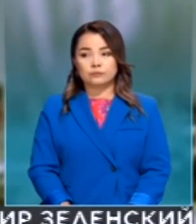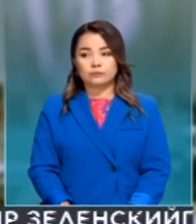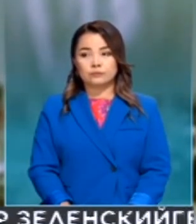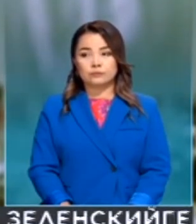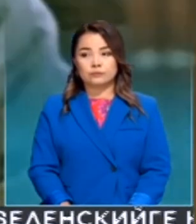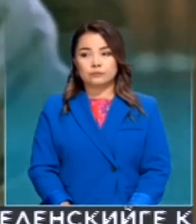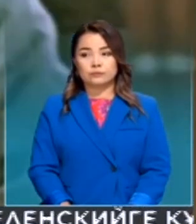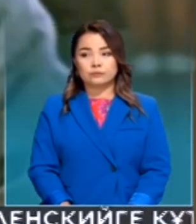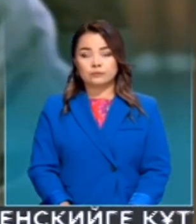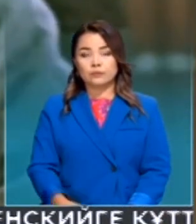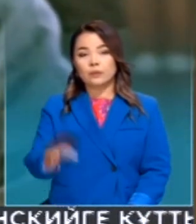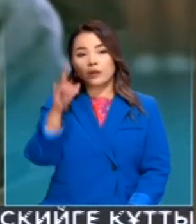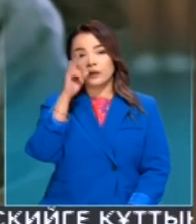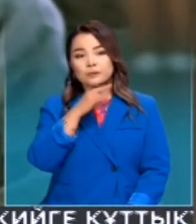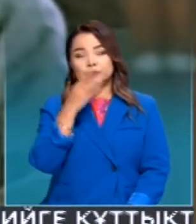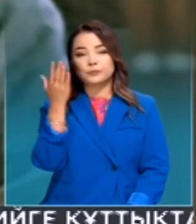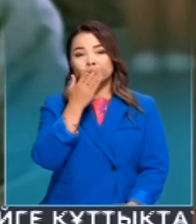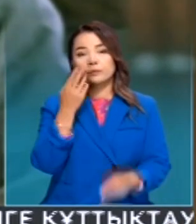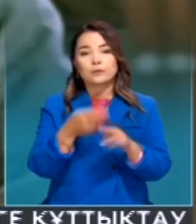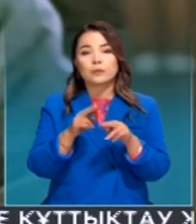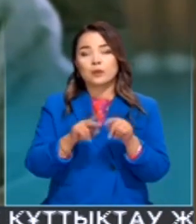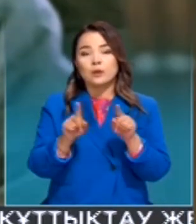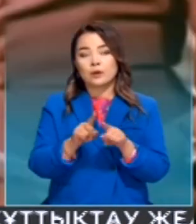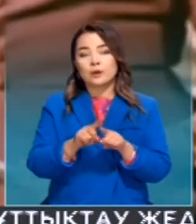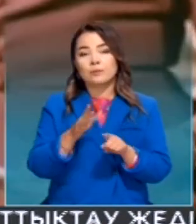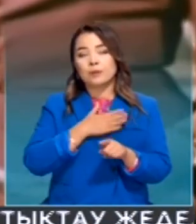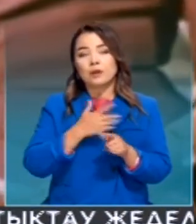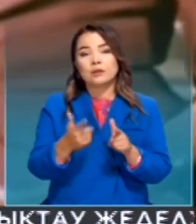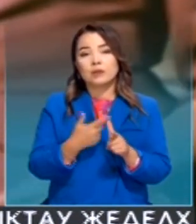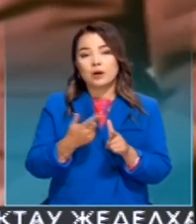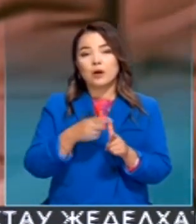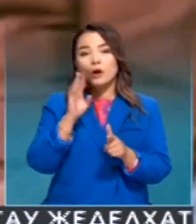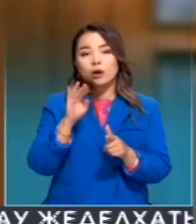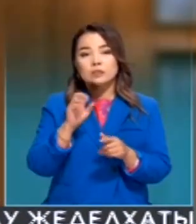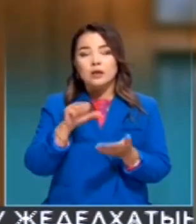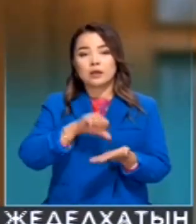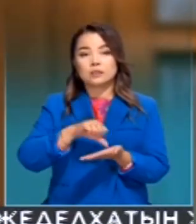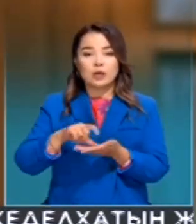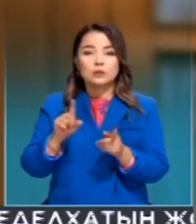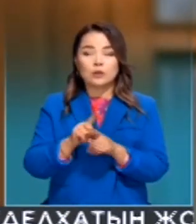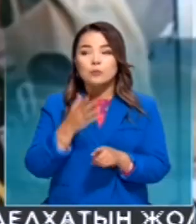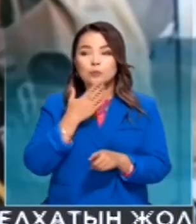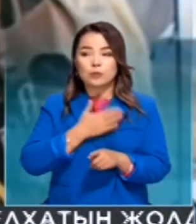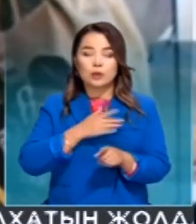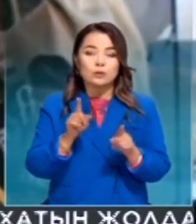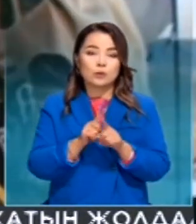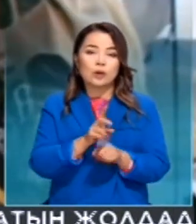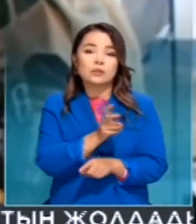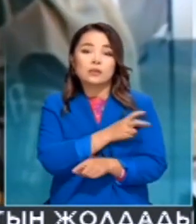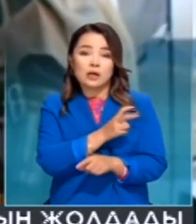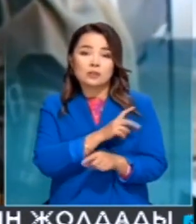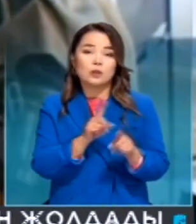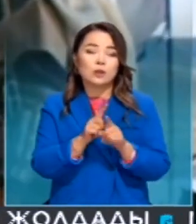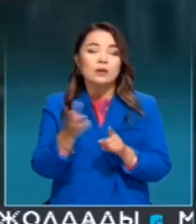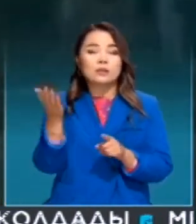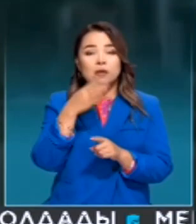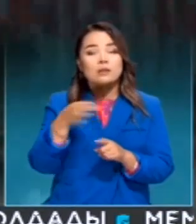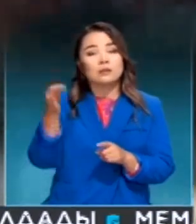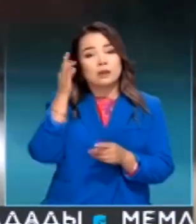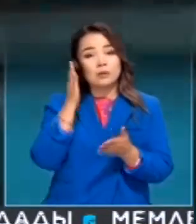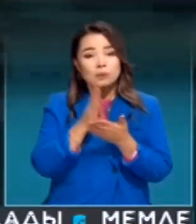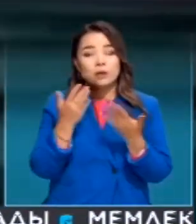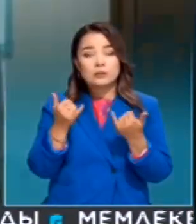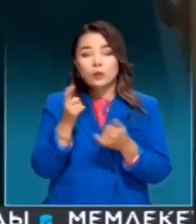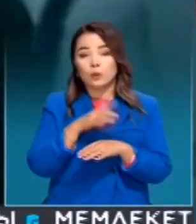көкімді таңтам де. Қазақ киностесі бірден менің атым Қожа, біздің сүйікті дәрігер, Қыз Жібек сынды алтын қорға енген туындылар еске түседі. Бірақ бүгінгі